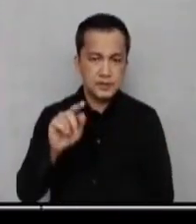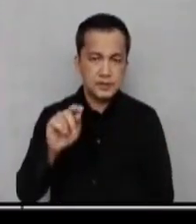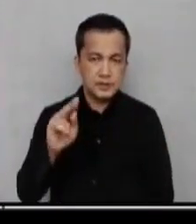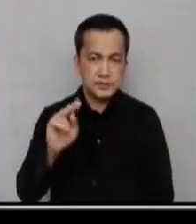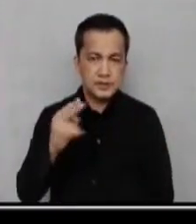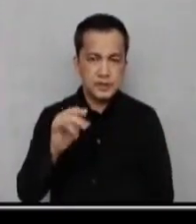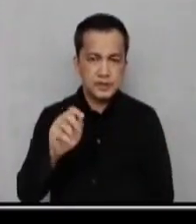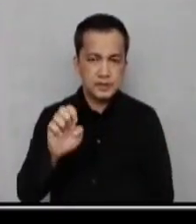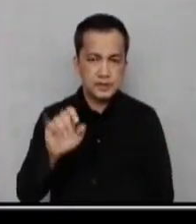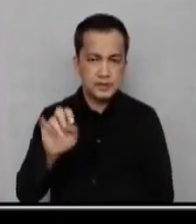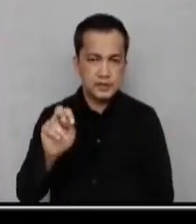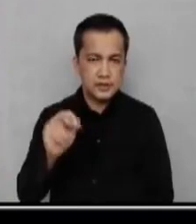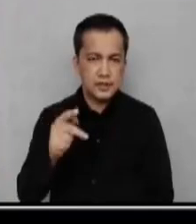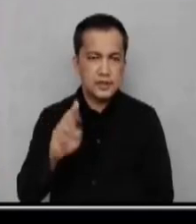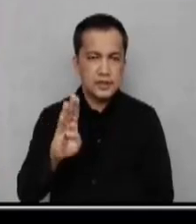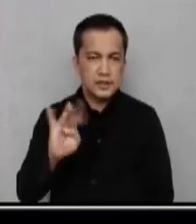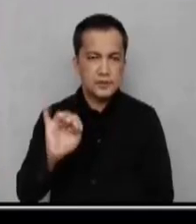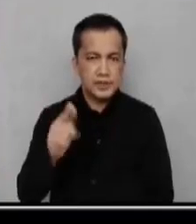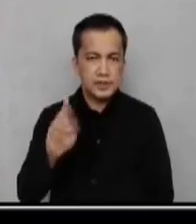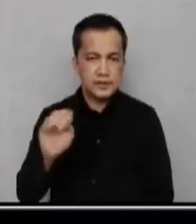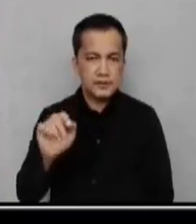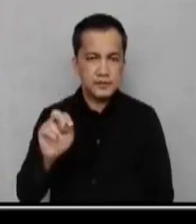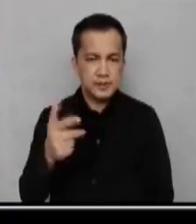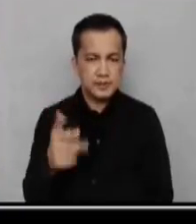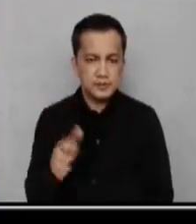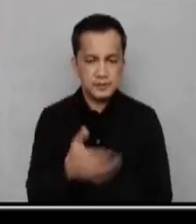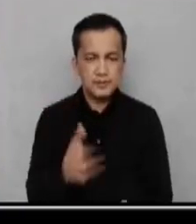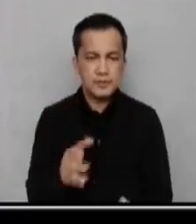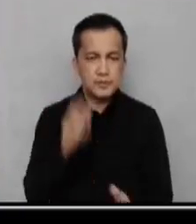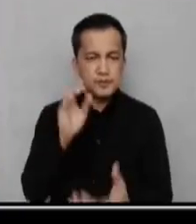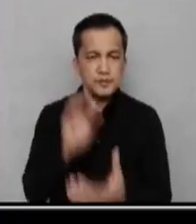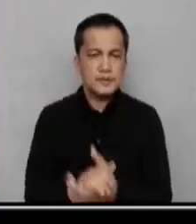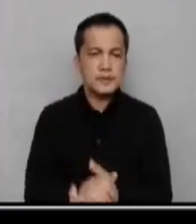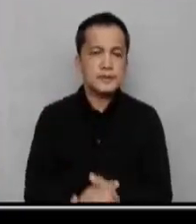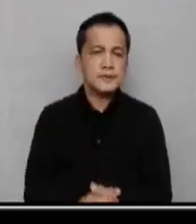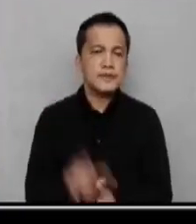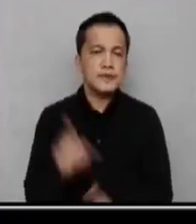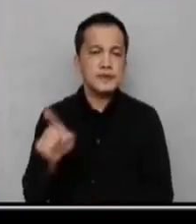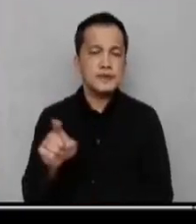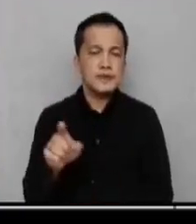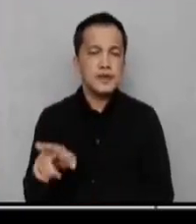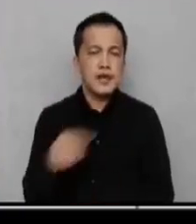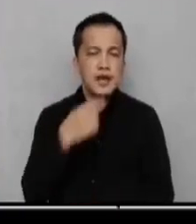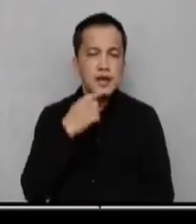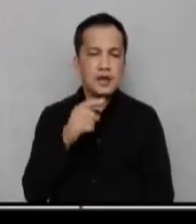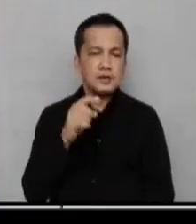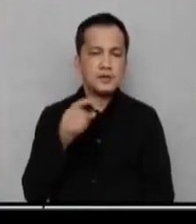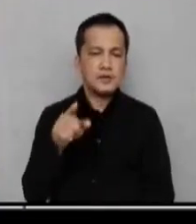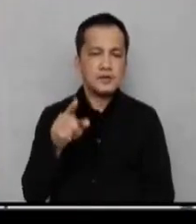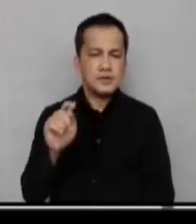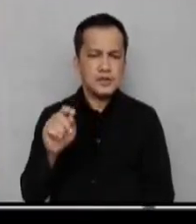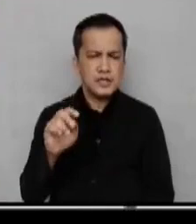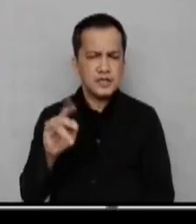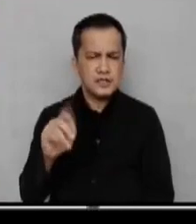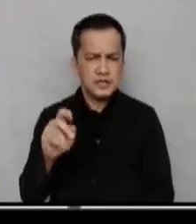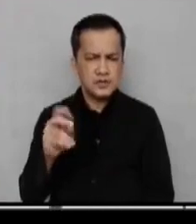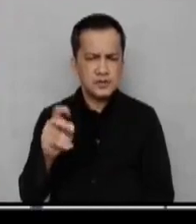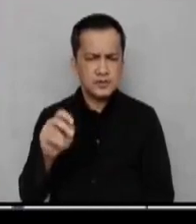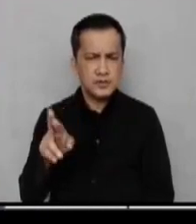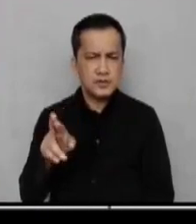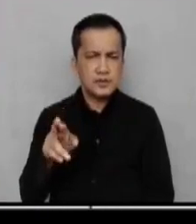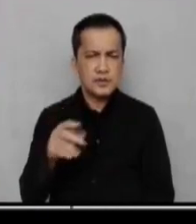group na Bigbang, hinarana niya ang kanyang asawa na si Min Yorin sa teaser na kanyang documentary film na Down to Earth